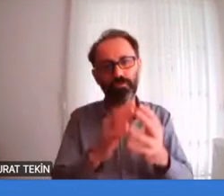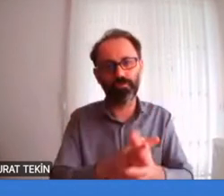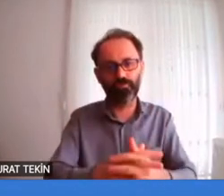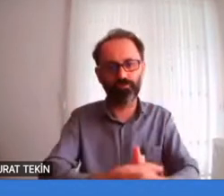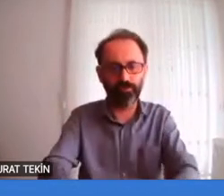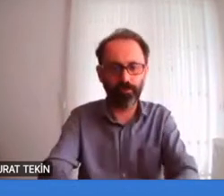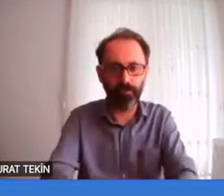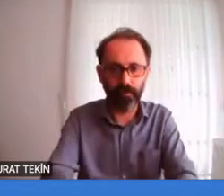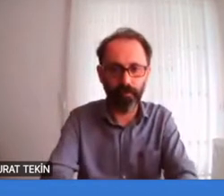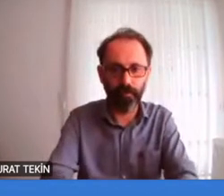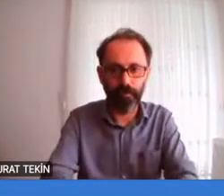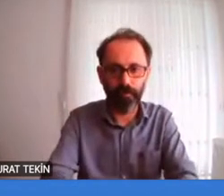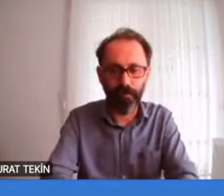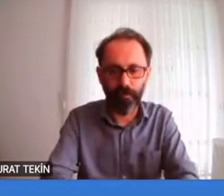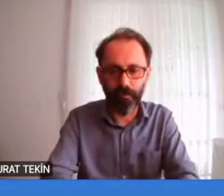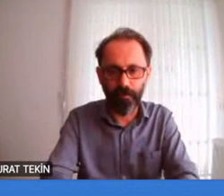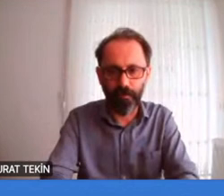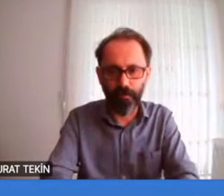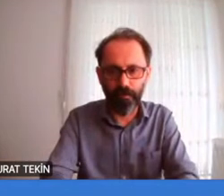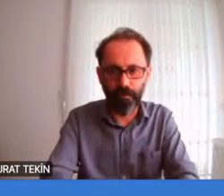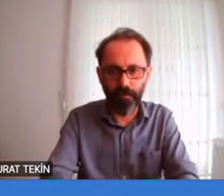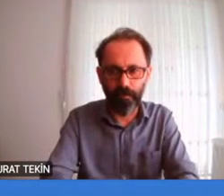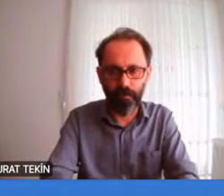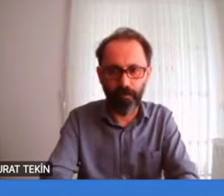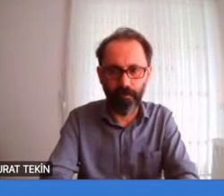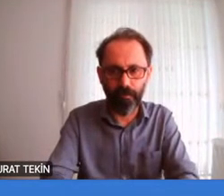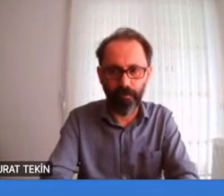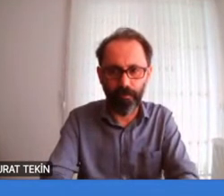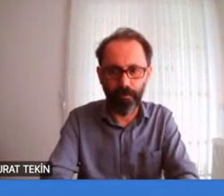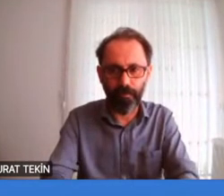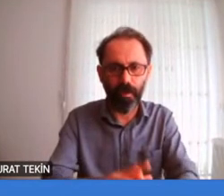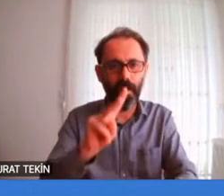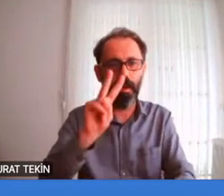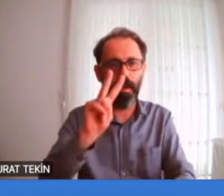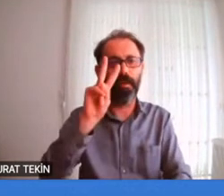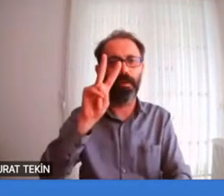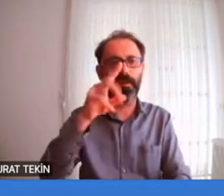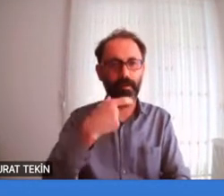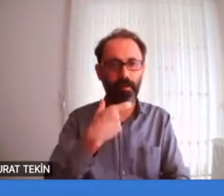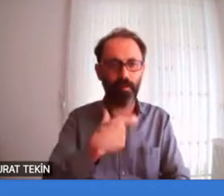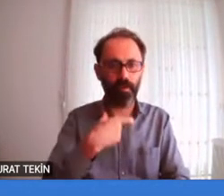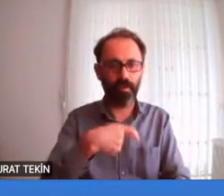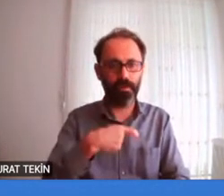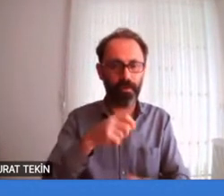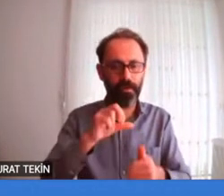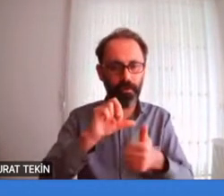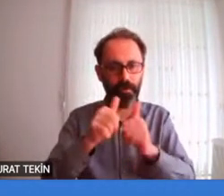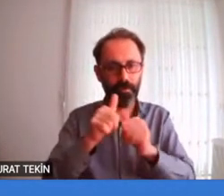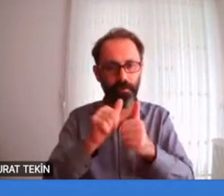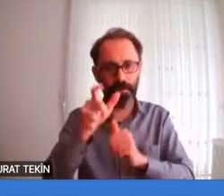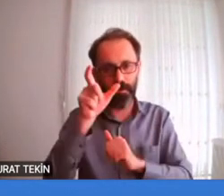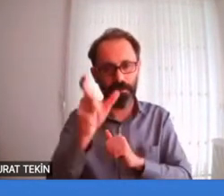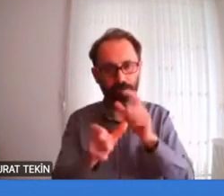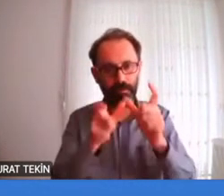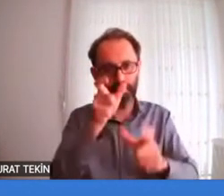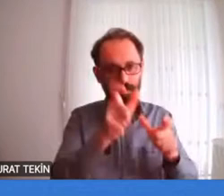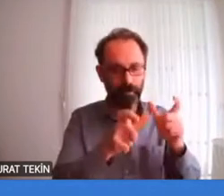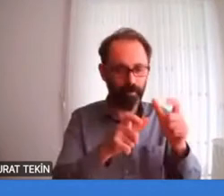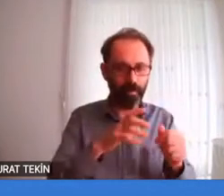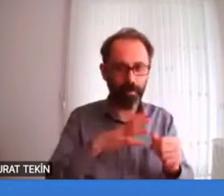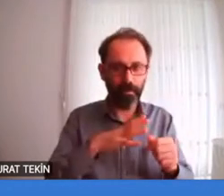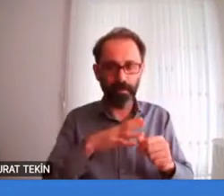eklemek istedim? İki tane burada özel sporcumuz daha var. Hepsi özel de. Aslında ben de merak ediyorum. Bir